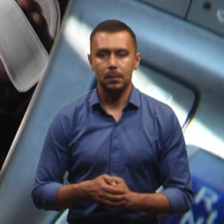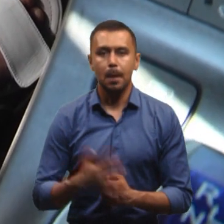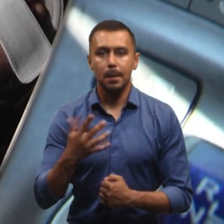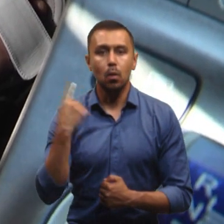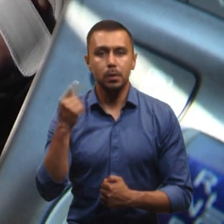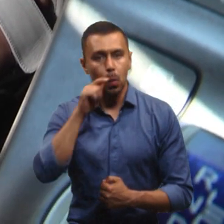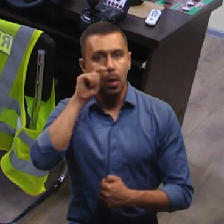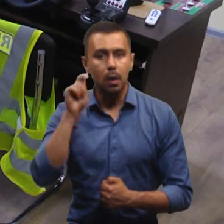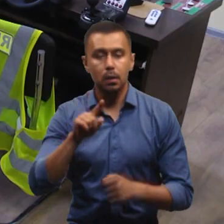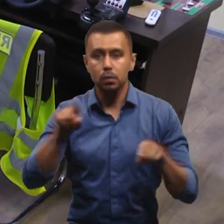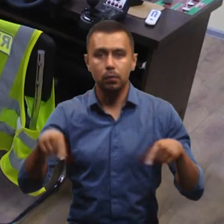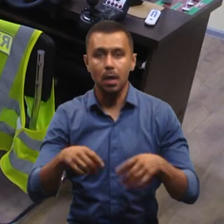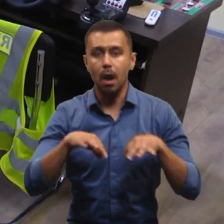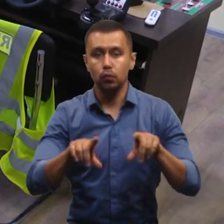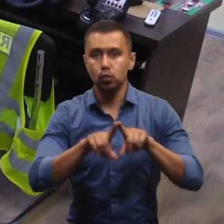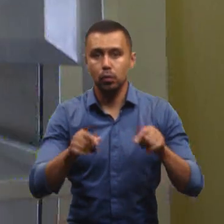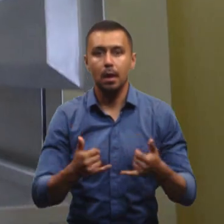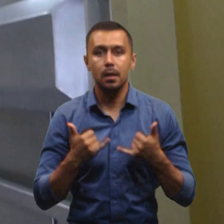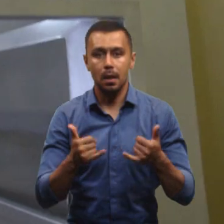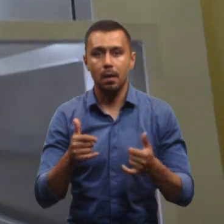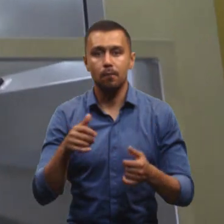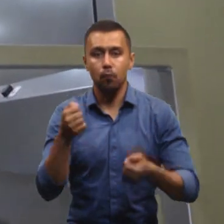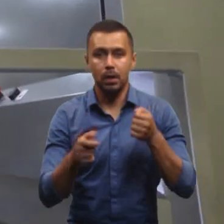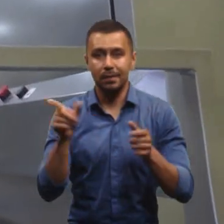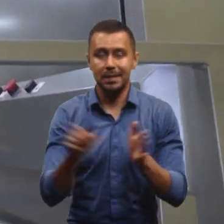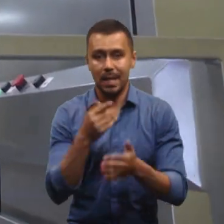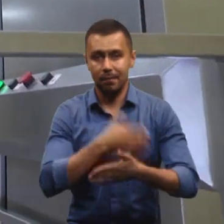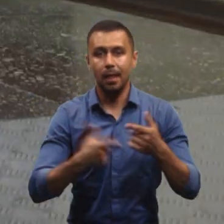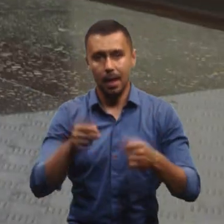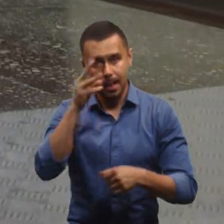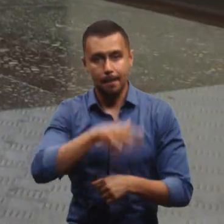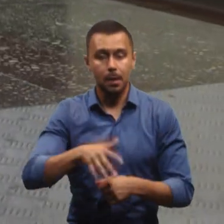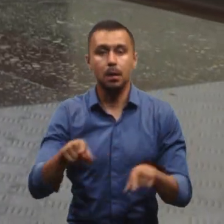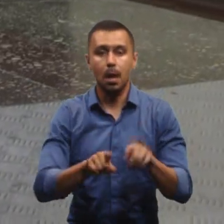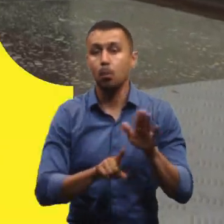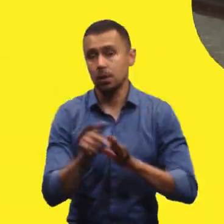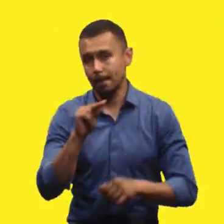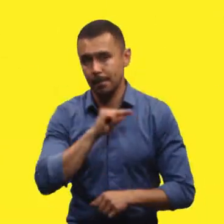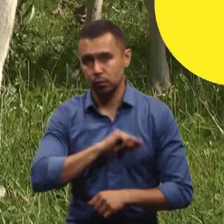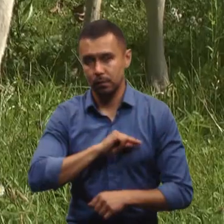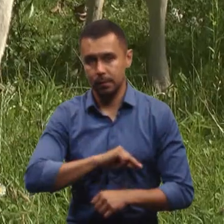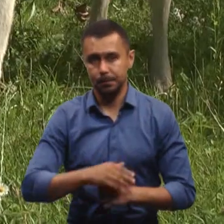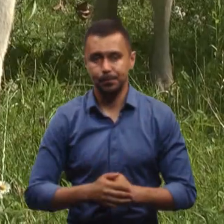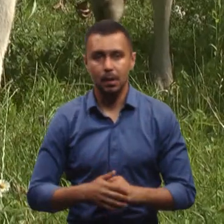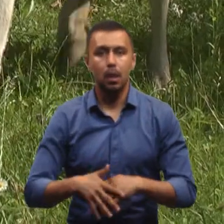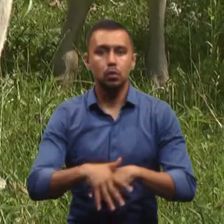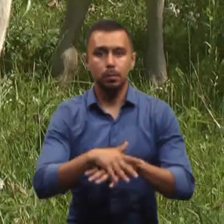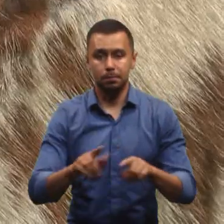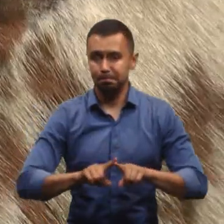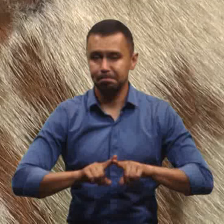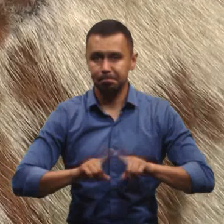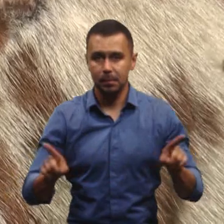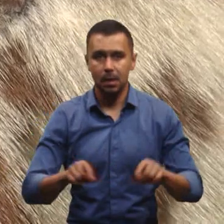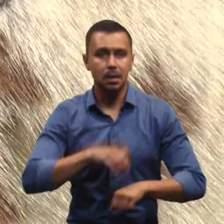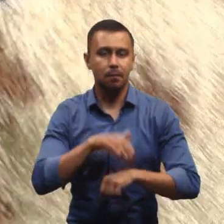5 областях України створили автошколи для водіїв з інвалідністю, де на Хмельниччині така запрацювала. Суспільний резонанс.